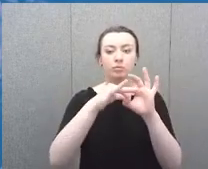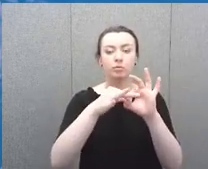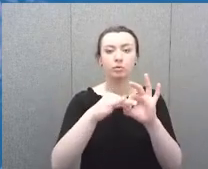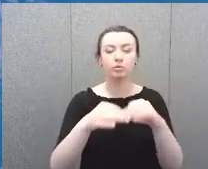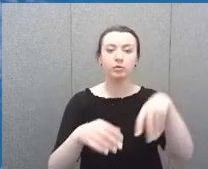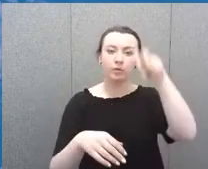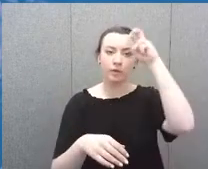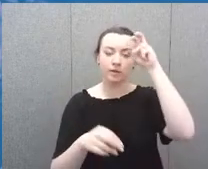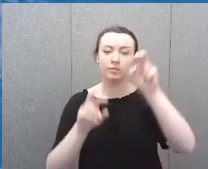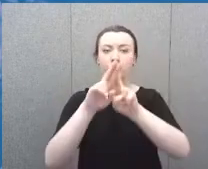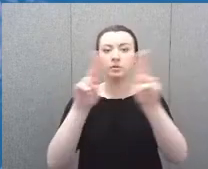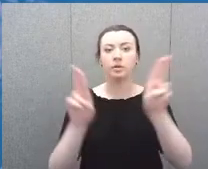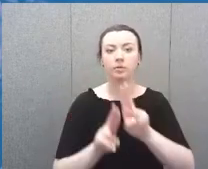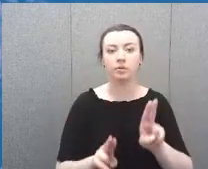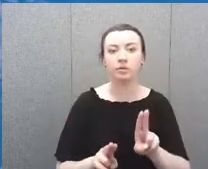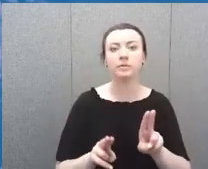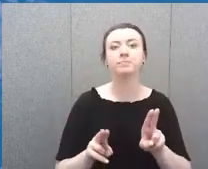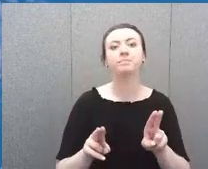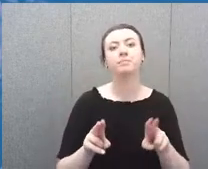международные обязательства